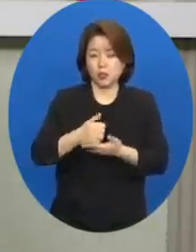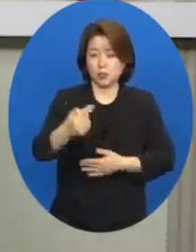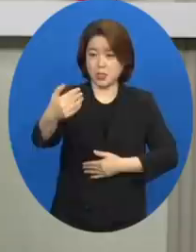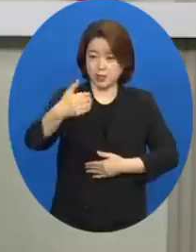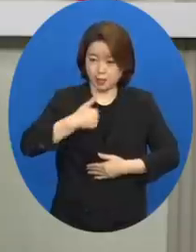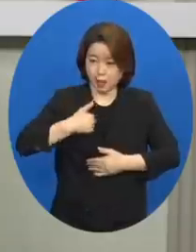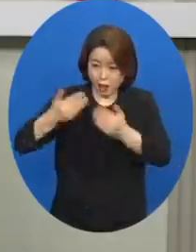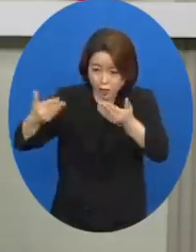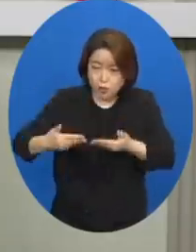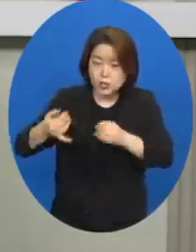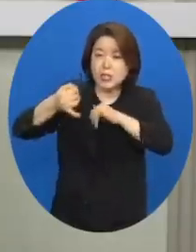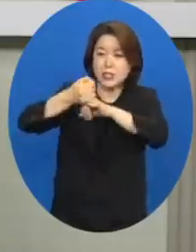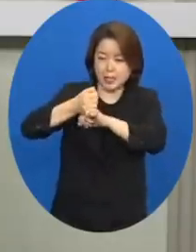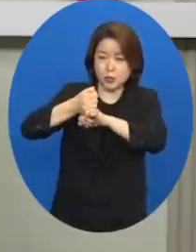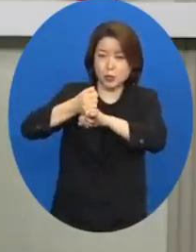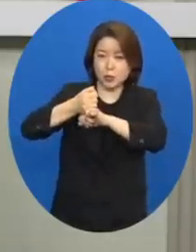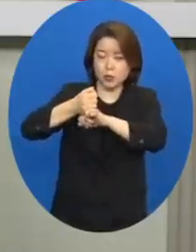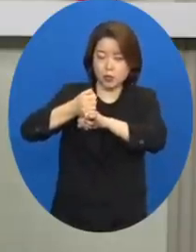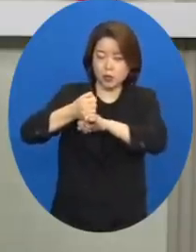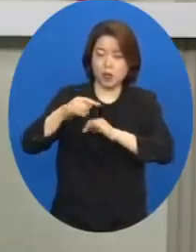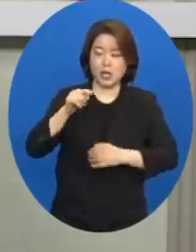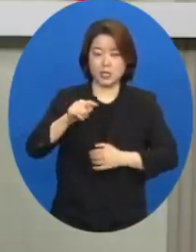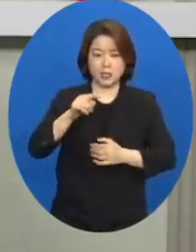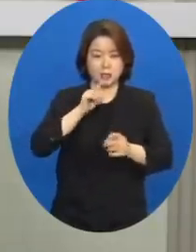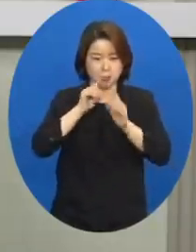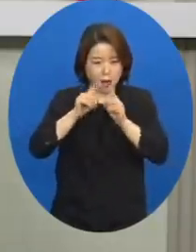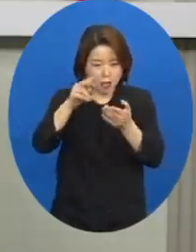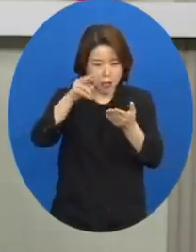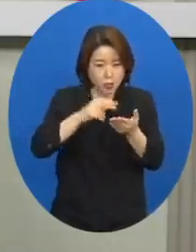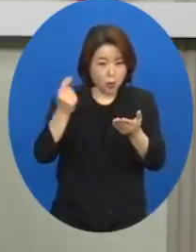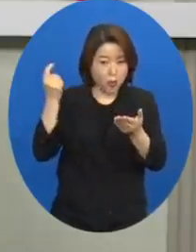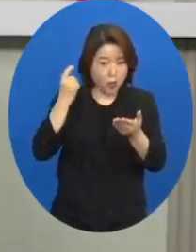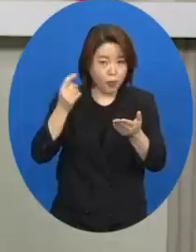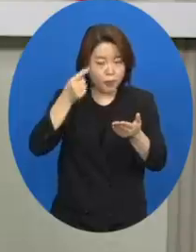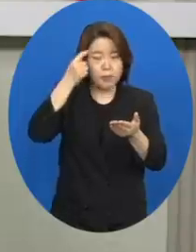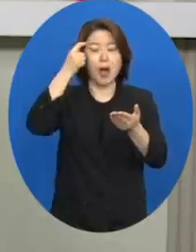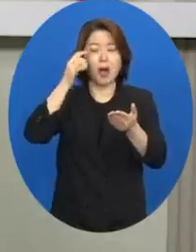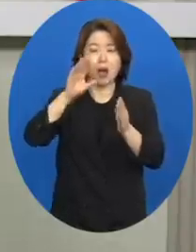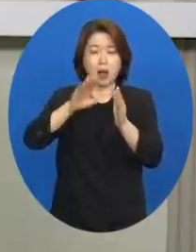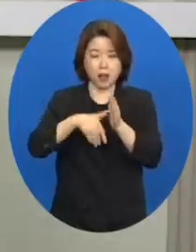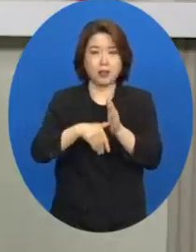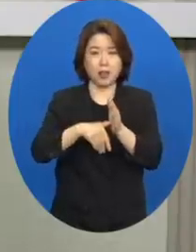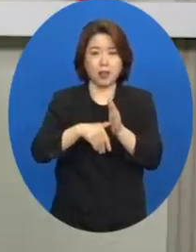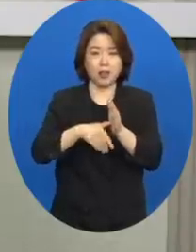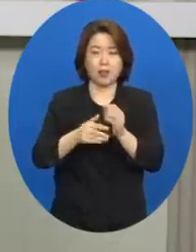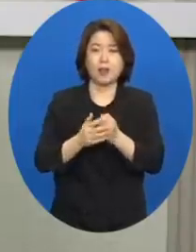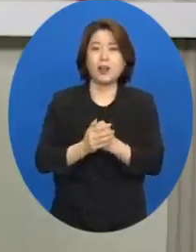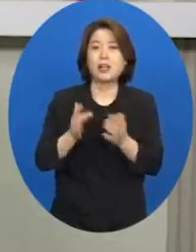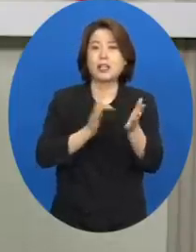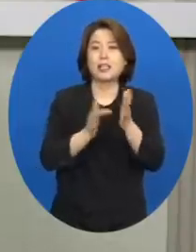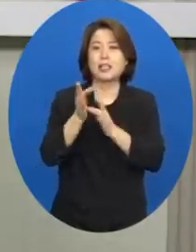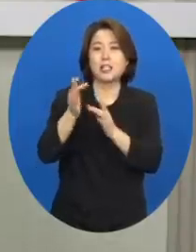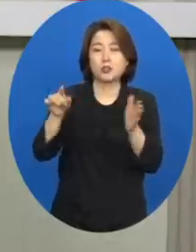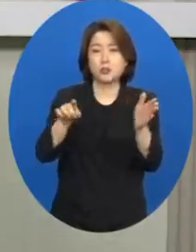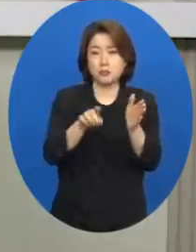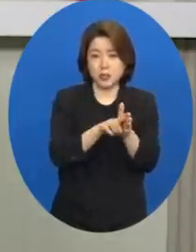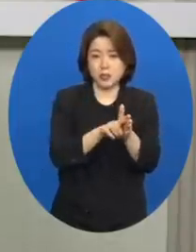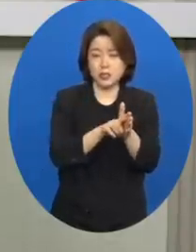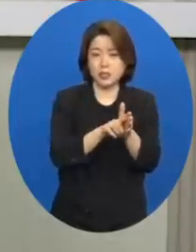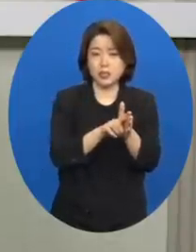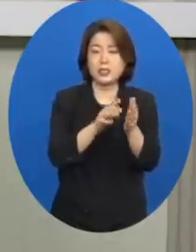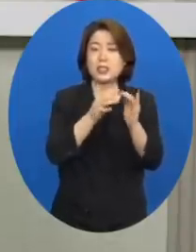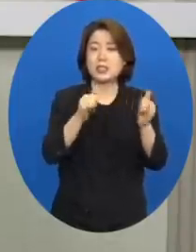주신 약속 으로 이 말씀이 읽어 지고 들려 질 때 그 때 예수 믿는 성도의